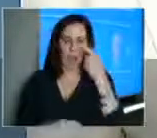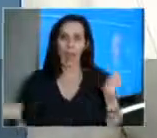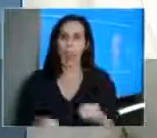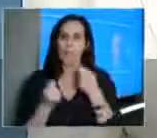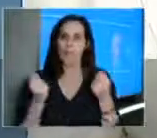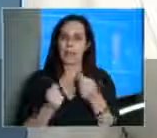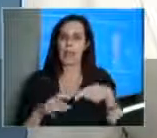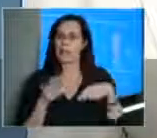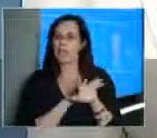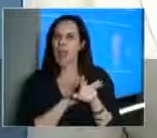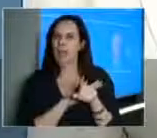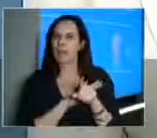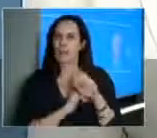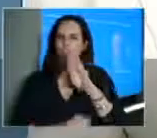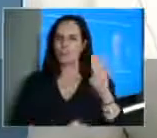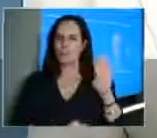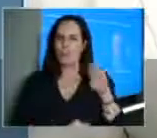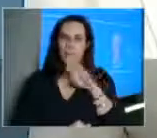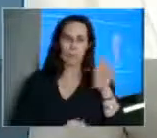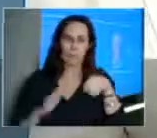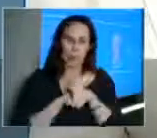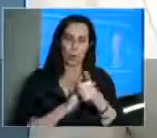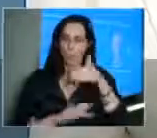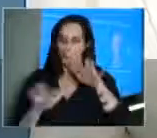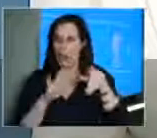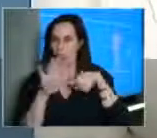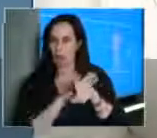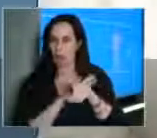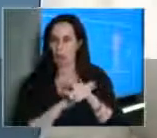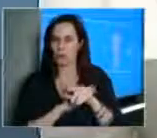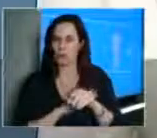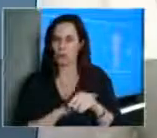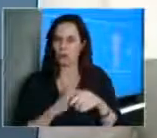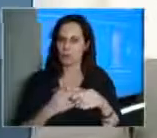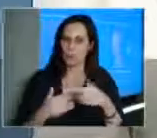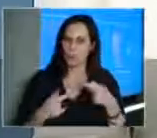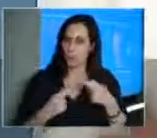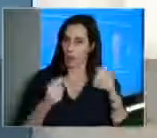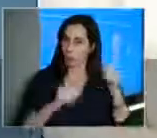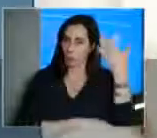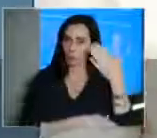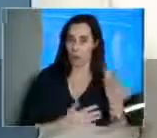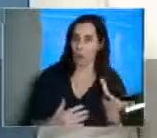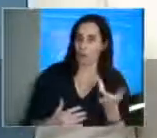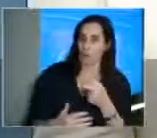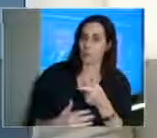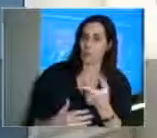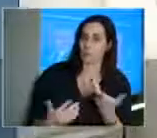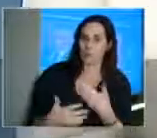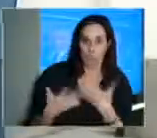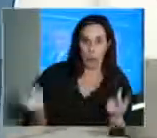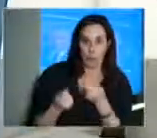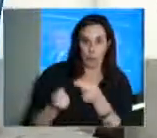קמפיין הבגידה של ביבי, ביבי בוגד, ראש הממשלה בוגד, מחר את ביטחון המדינה. לא היה, זה היה בתשדירים